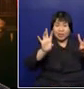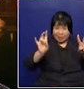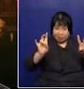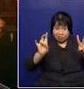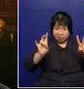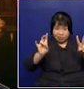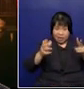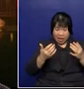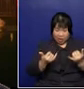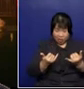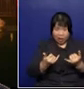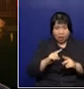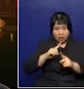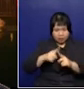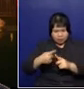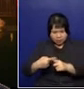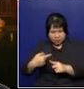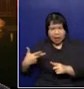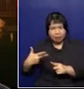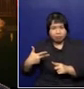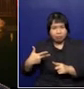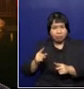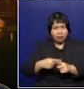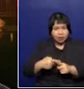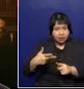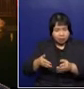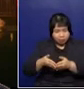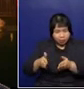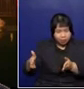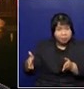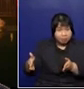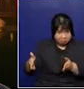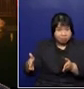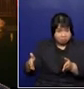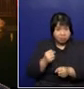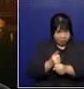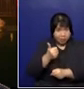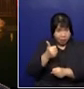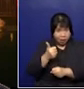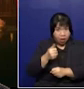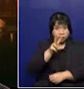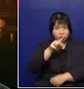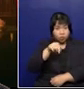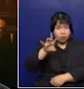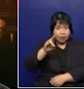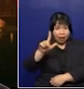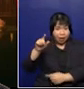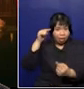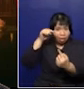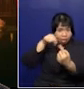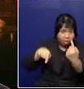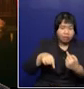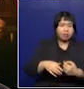เนี่ย3เดือนมั้งฮะท่านไปถึงไหมฮะอันนี้ผมว่าคงยากถ้าดูจากอย่างนี้นะบอ